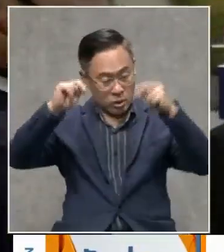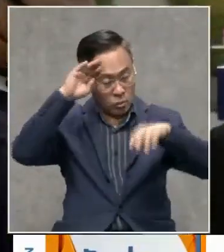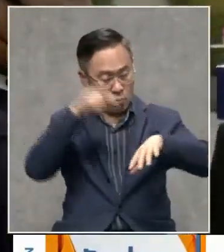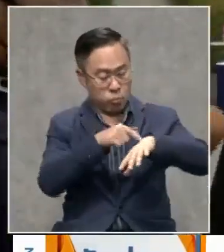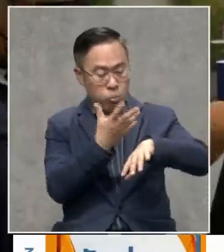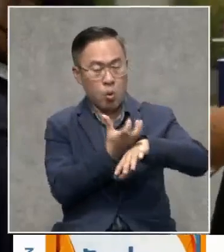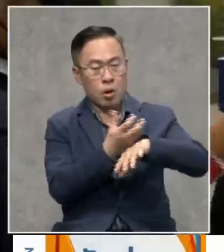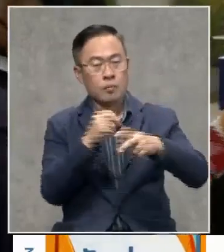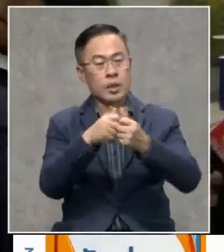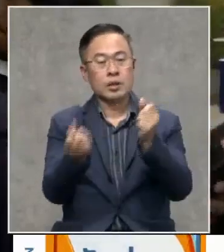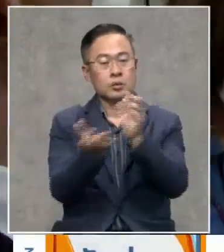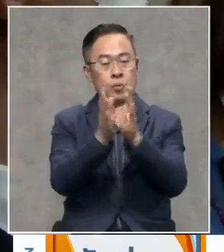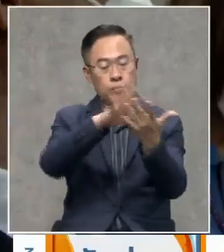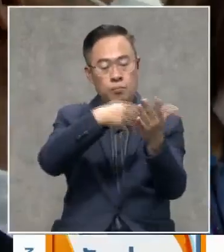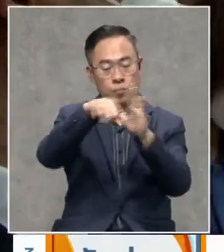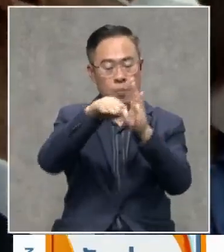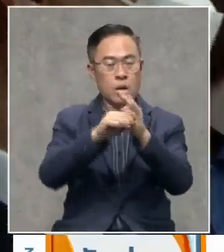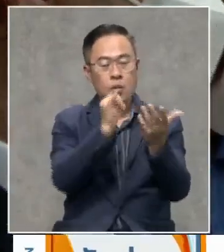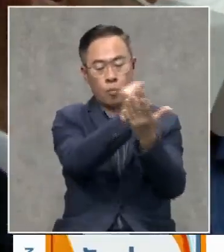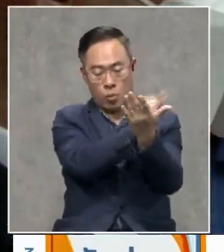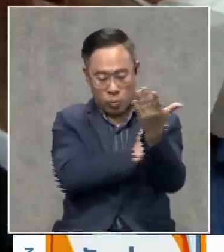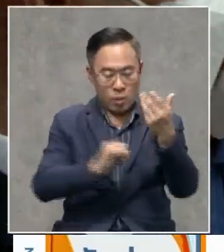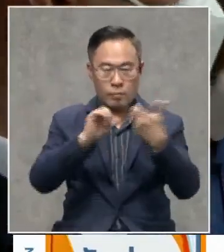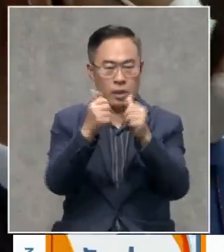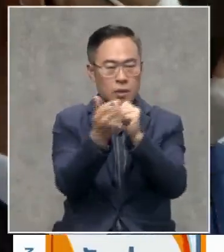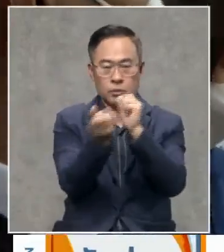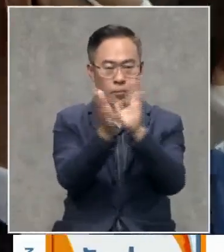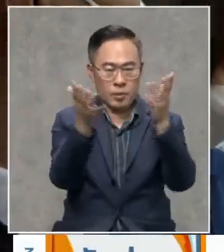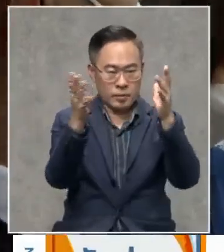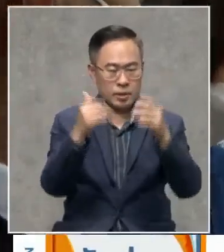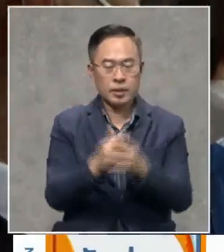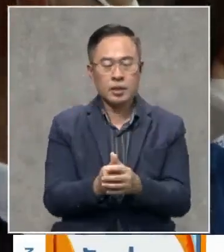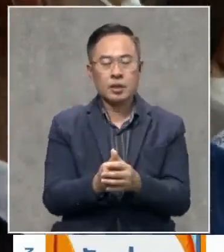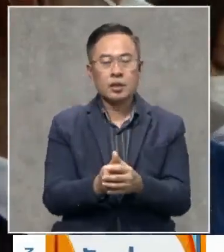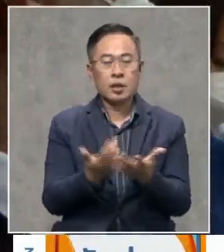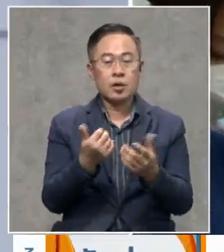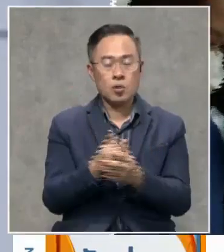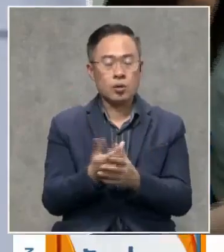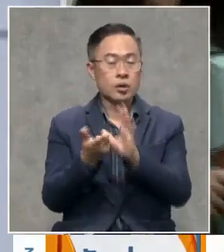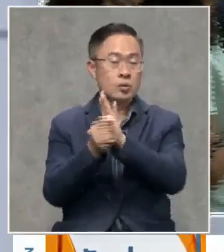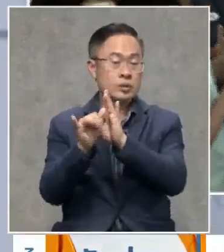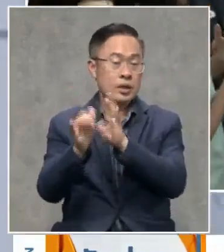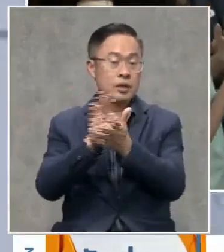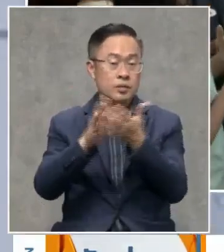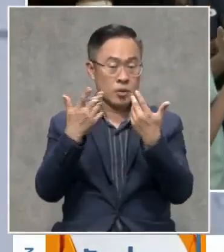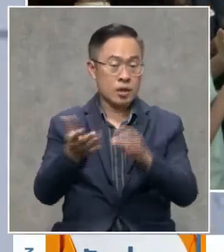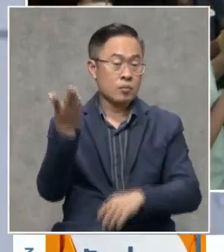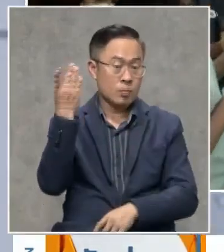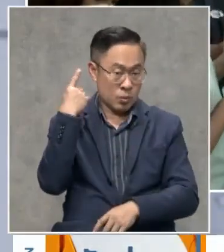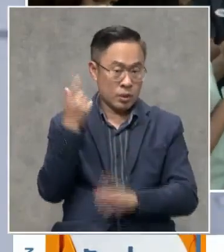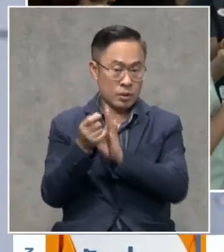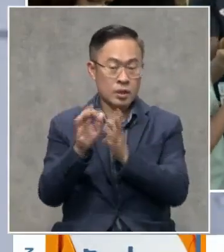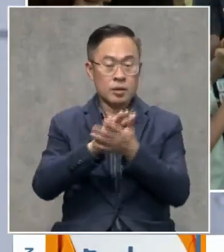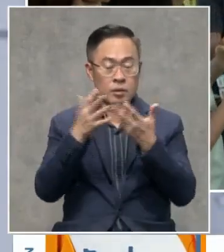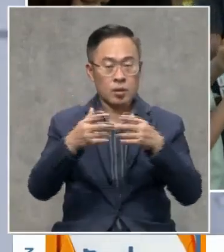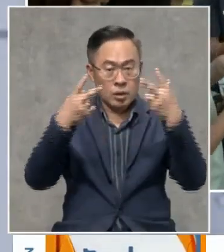ไม่กระทบกับภารกิจการลงพื้นที่ค่ะโดยคุณธนกรบอกว่าหลังจากการลงพื้นที่จังหวัดพระนครศรีอยุธยาเมื่อวานนี้เนี่ยนะคะ